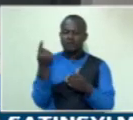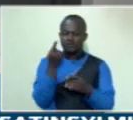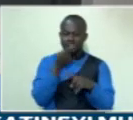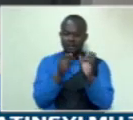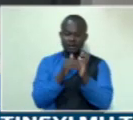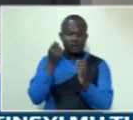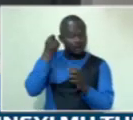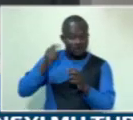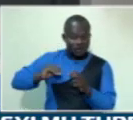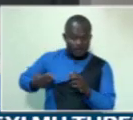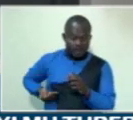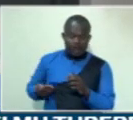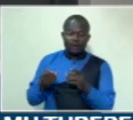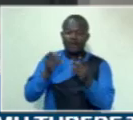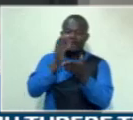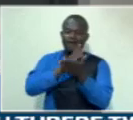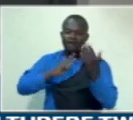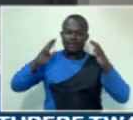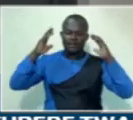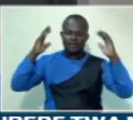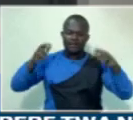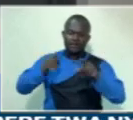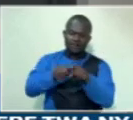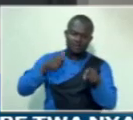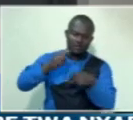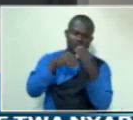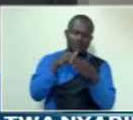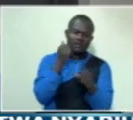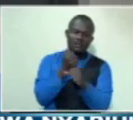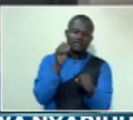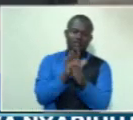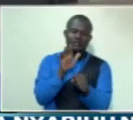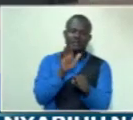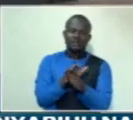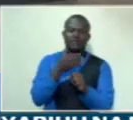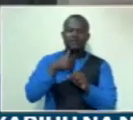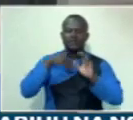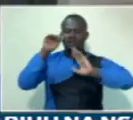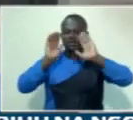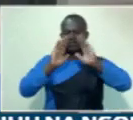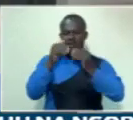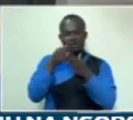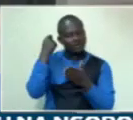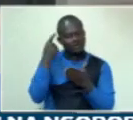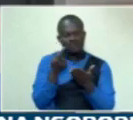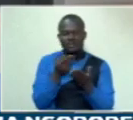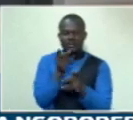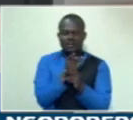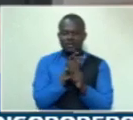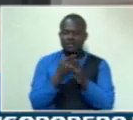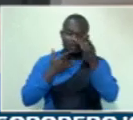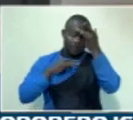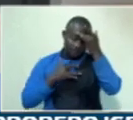abagore urumva igice kinini bafashe ni nako n'akazi nako kenshi nabo bakagira mu ruhare ni umuhamagaro kwita ku